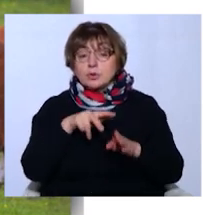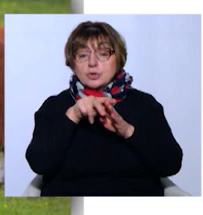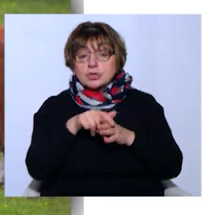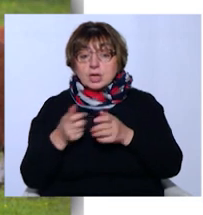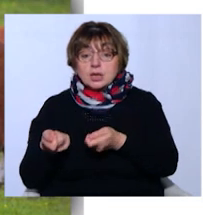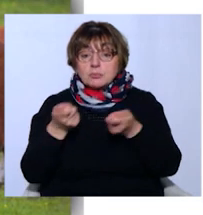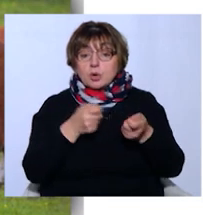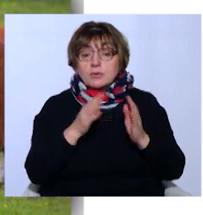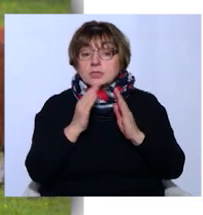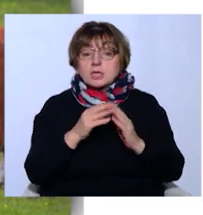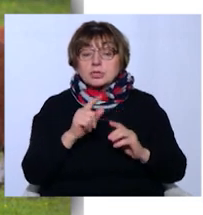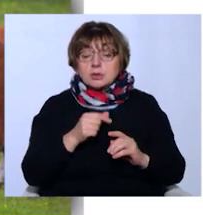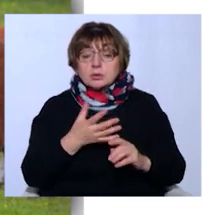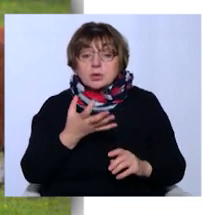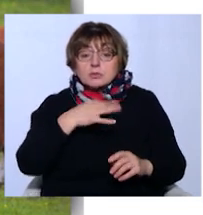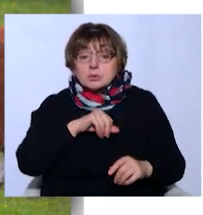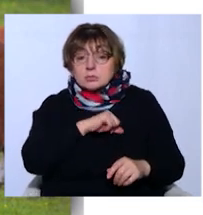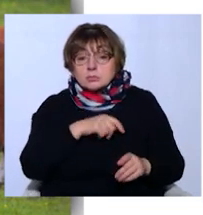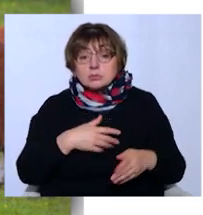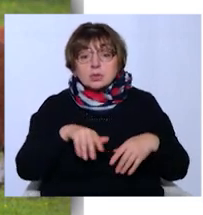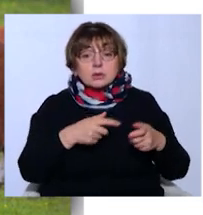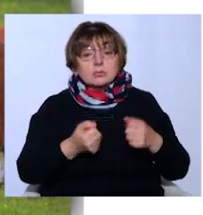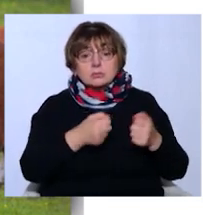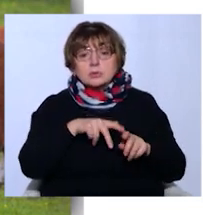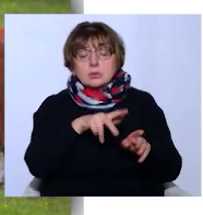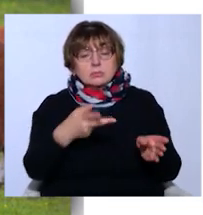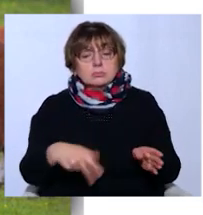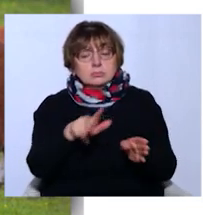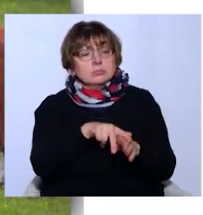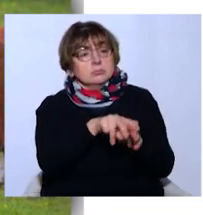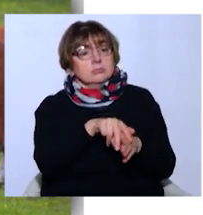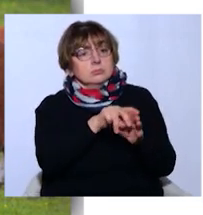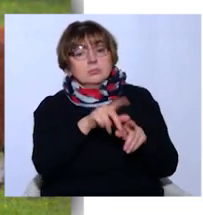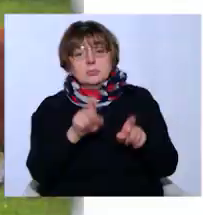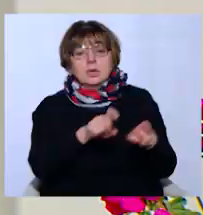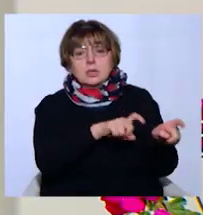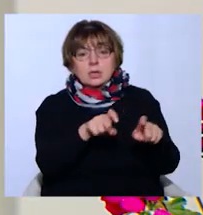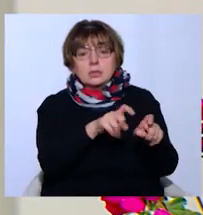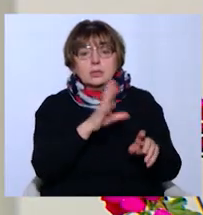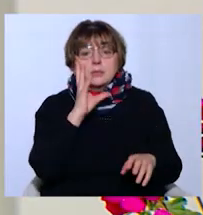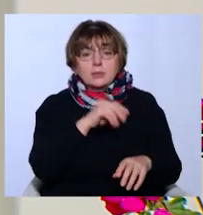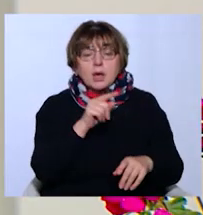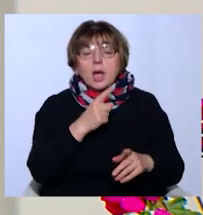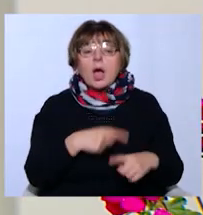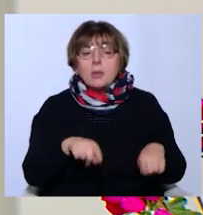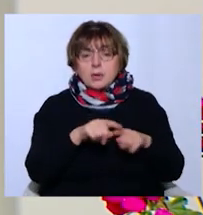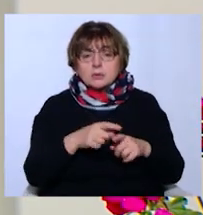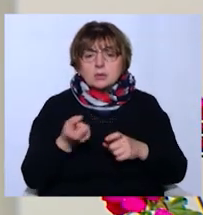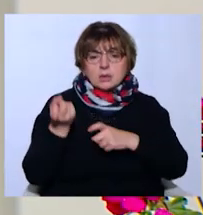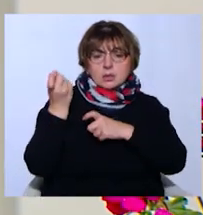სატრანსპორტო საშუალებას ასე იყენებს ცხენს. საკმაოდ დიდ მანძილზე შეუძლია ცხენს ადამიანი გადაიყვანოს. ამავდროულად